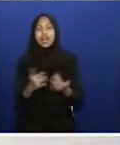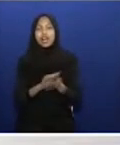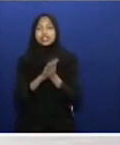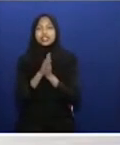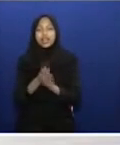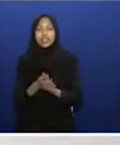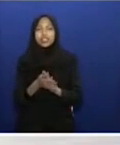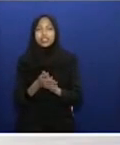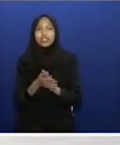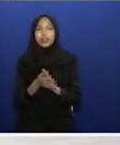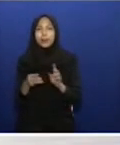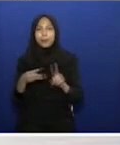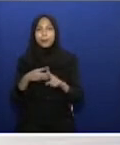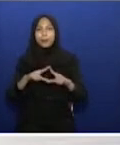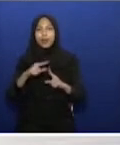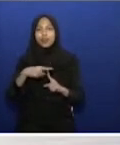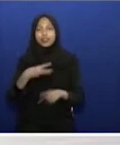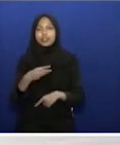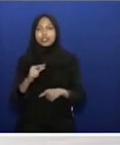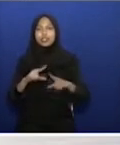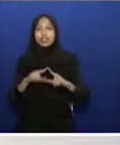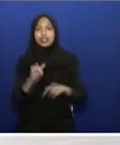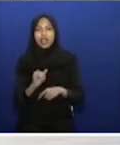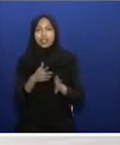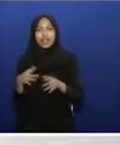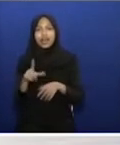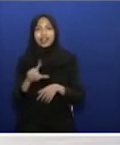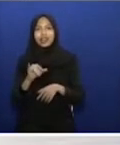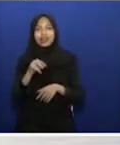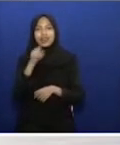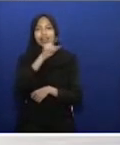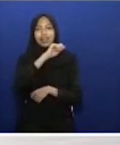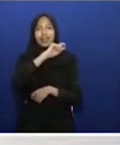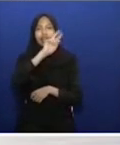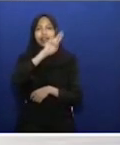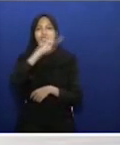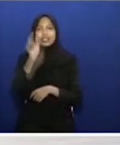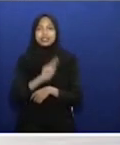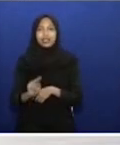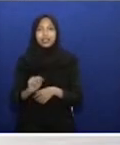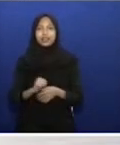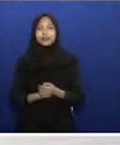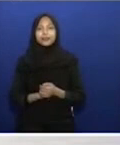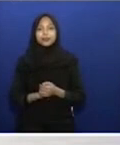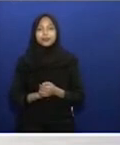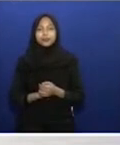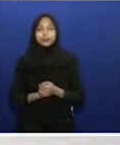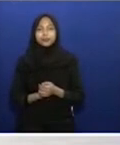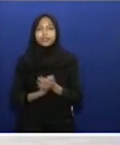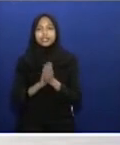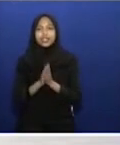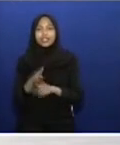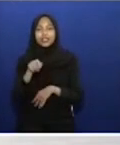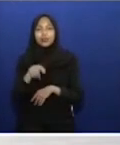40% komponen mobil listrik yaitu baterai. Dan komponen baterai mobil adalah pertama